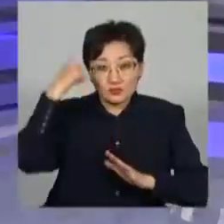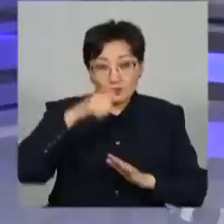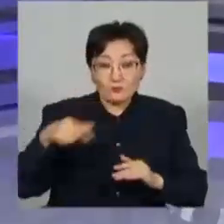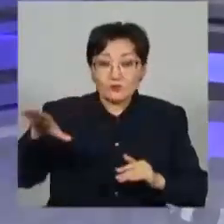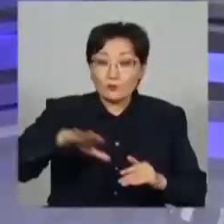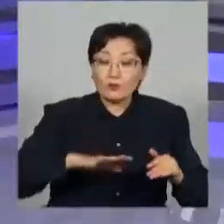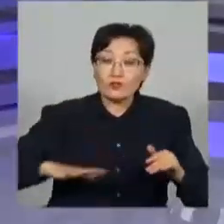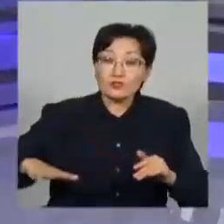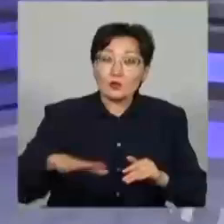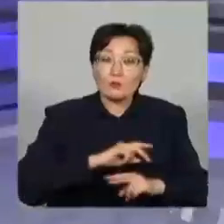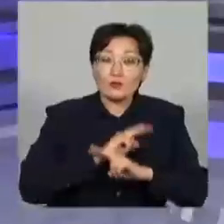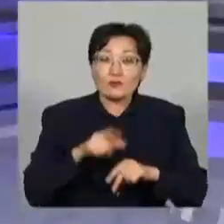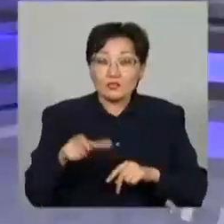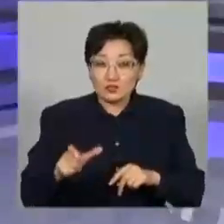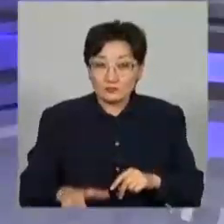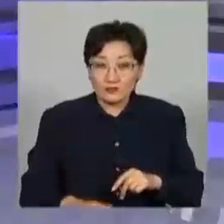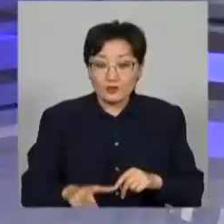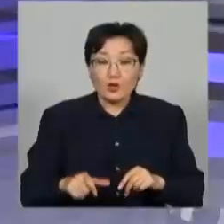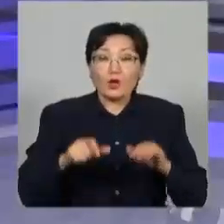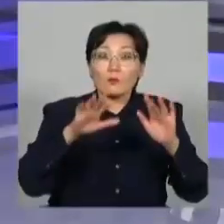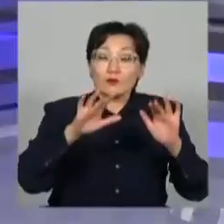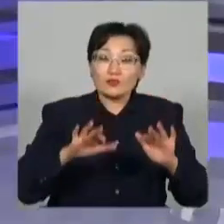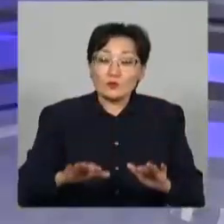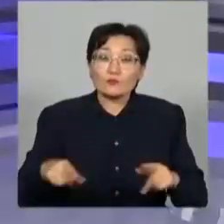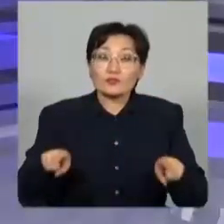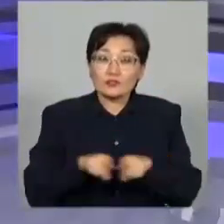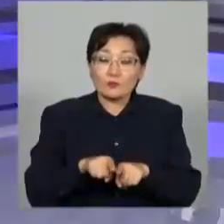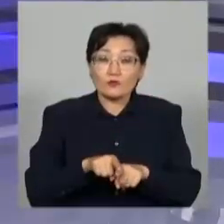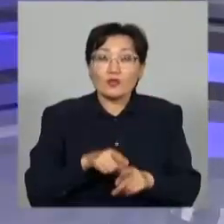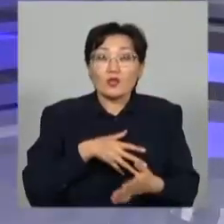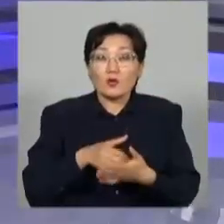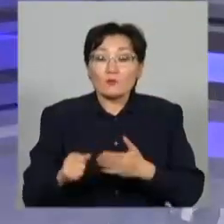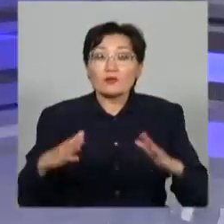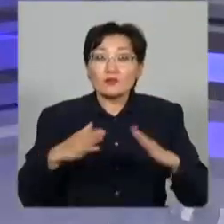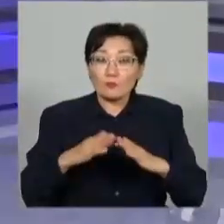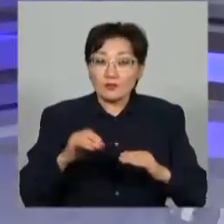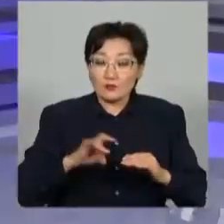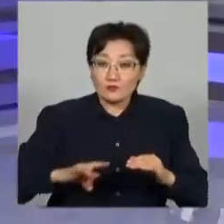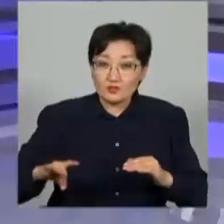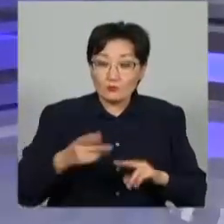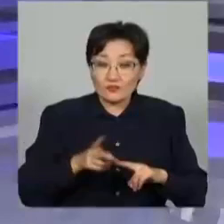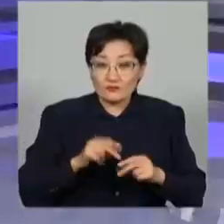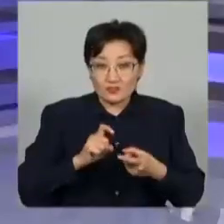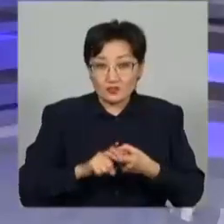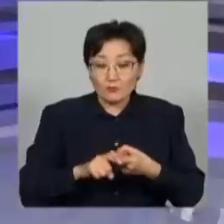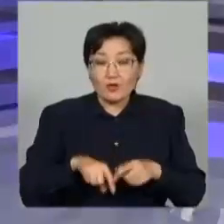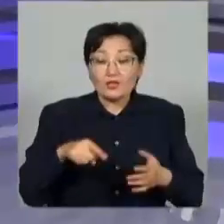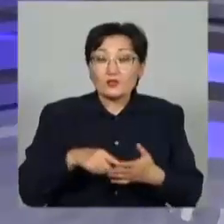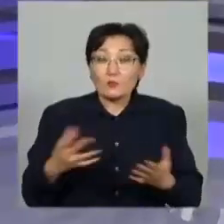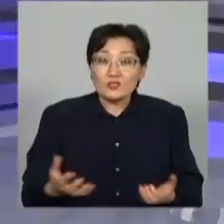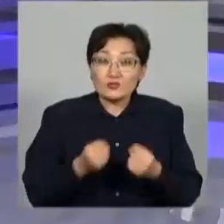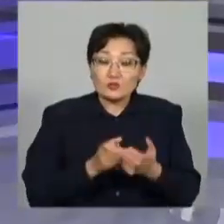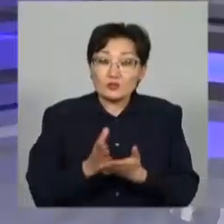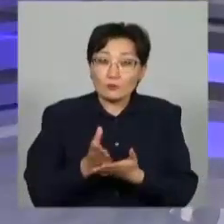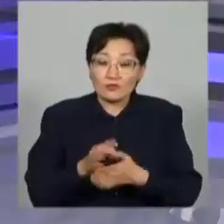горной местности погиб человек. Снежная масса также уничтожила хижину в Медеусском районе. В связи с этим городские спасательные